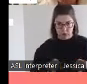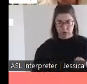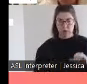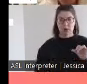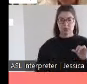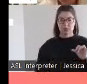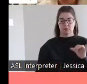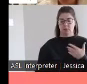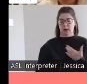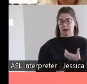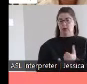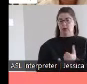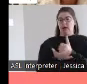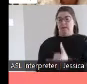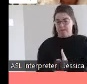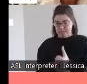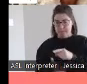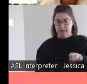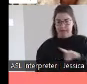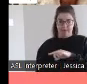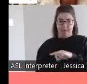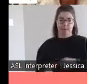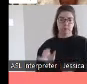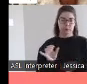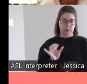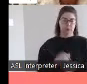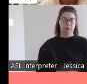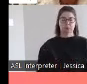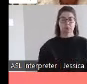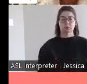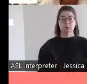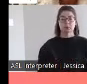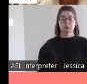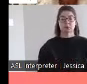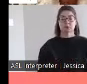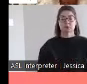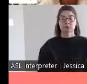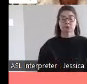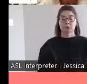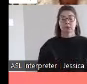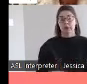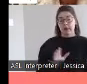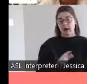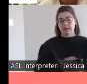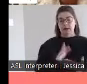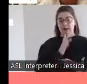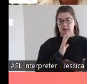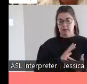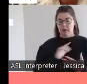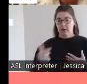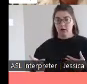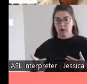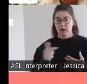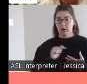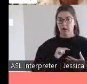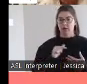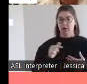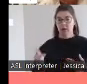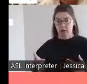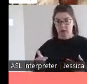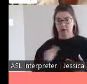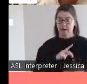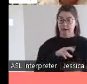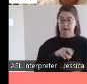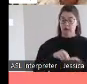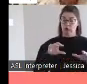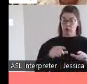pouvaient empirer. J'ai pu les aider moi aussi. Cette citation est excellente car il s'agit de réciprocité. Le fait